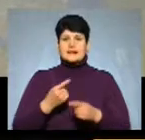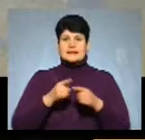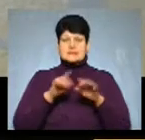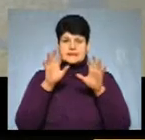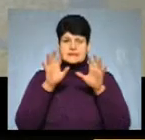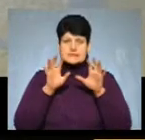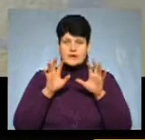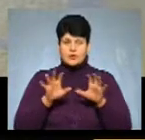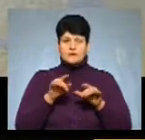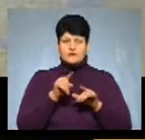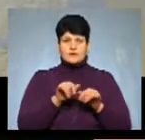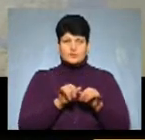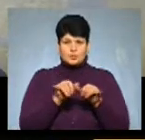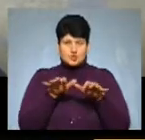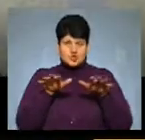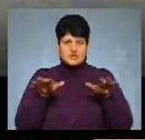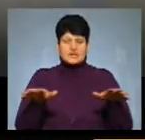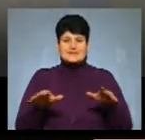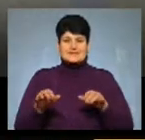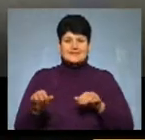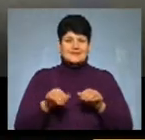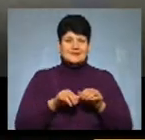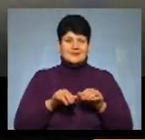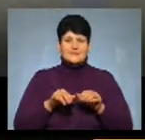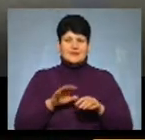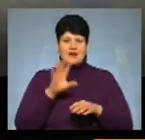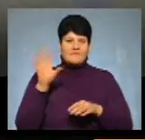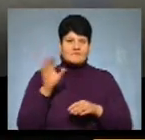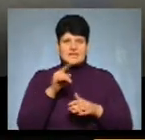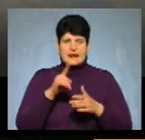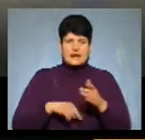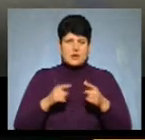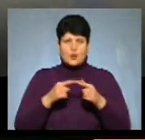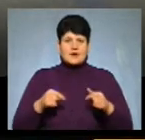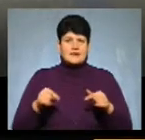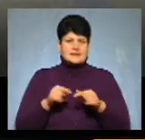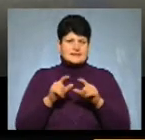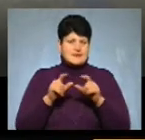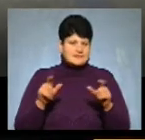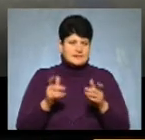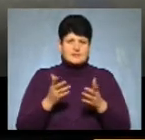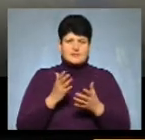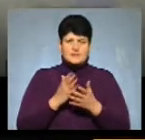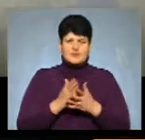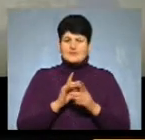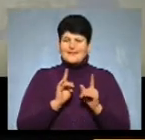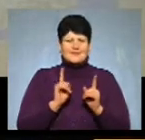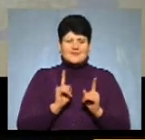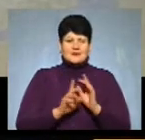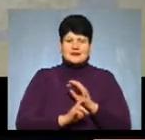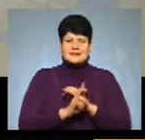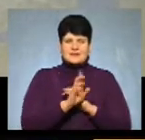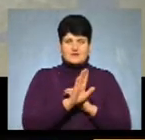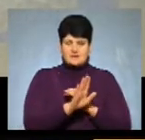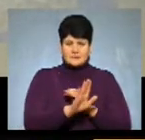Цей закон, він поширюється на дію всіх релігійних організацій, які в собі включають не тільки церкви, як